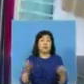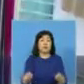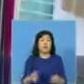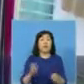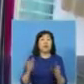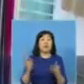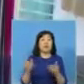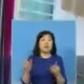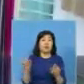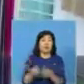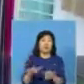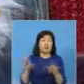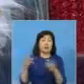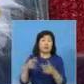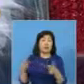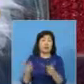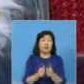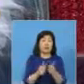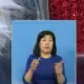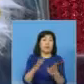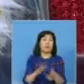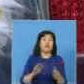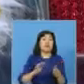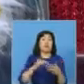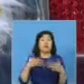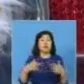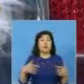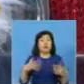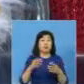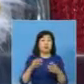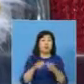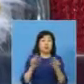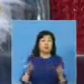супермаркета, автомойки и теплицы. Динара Абдуалиева, Азамат Сауханов, телеканал Актобе.